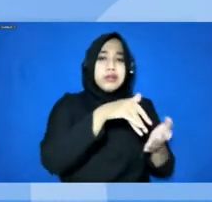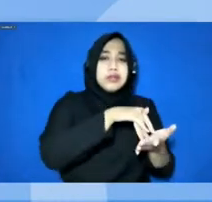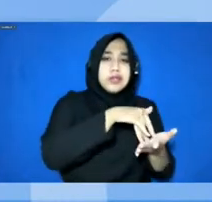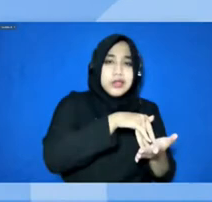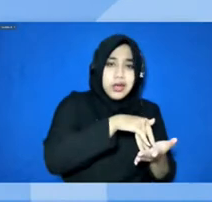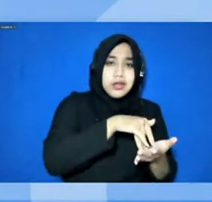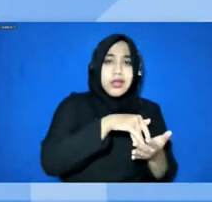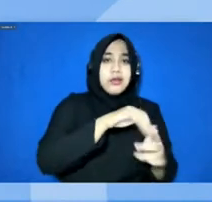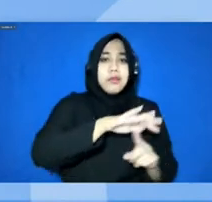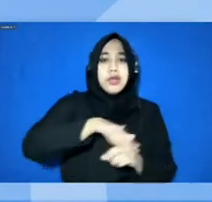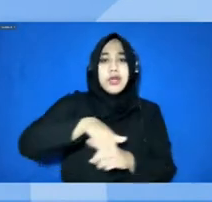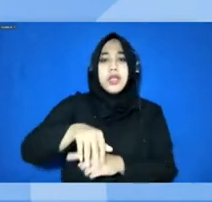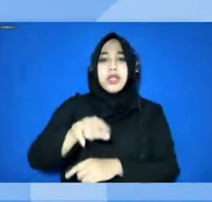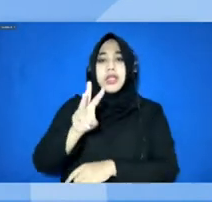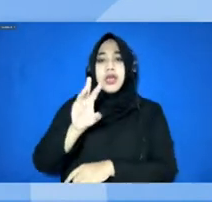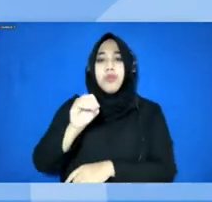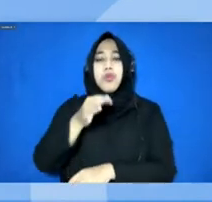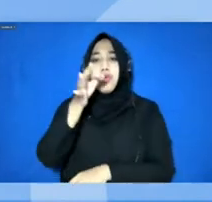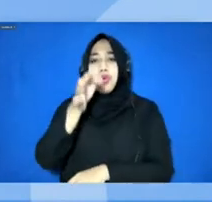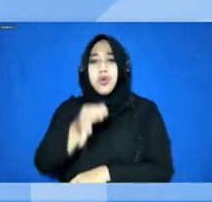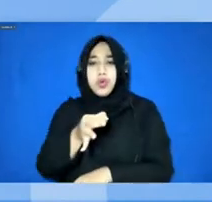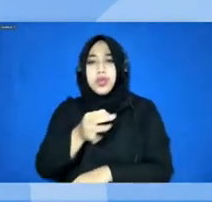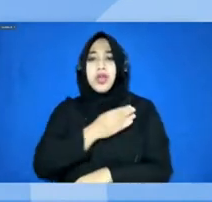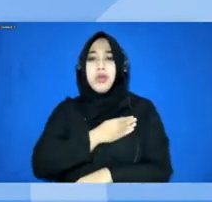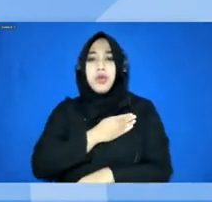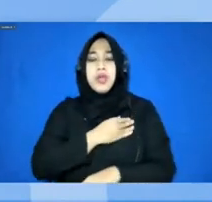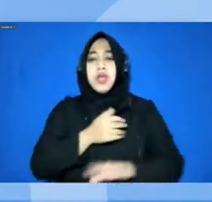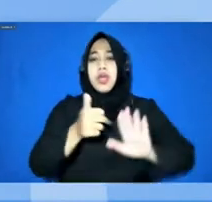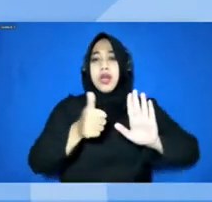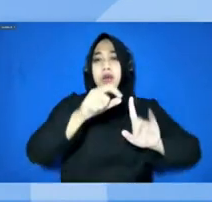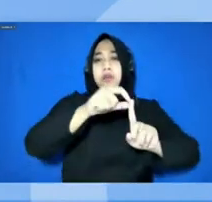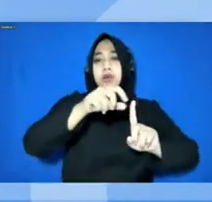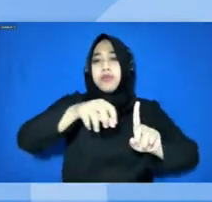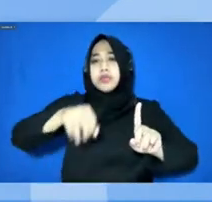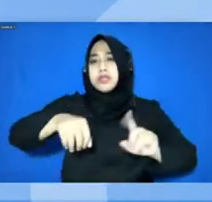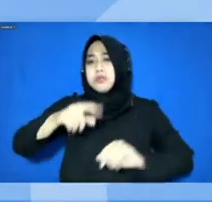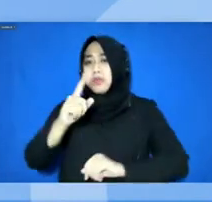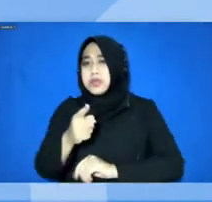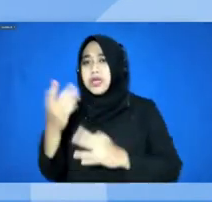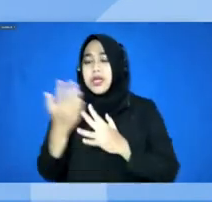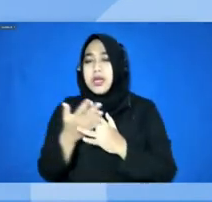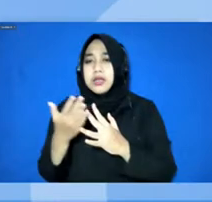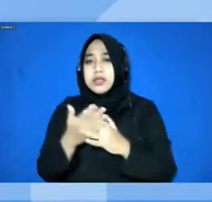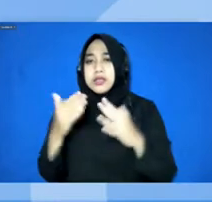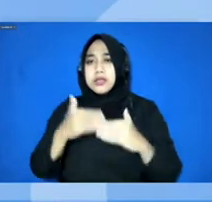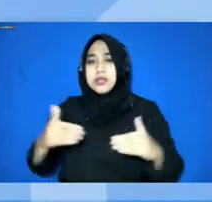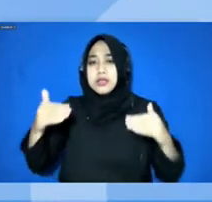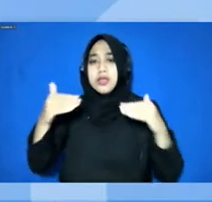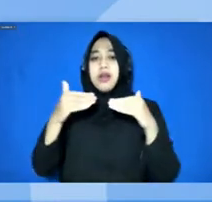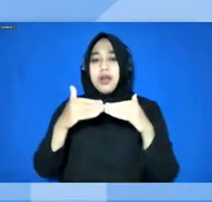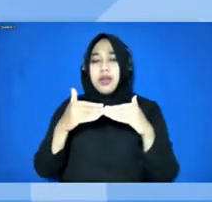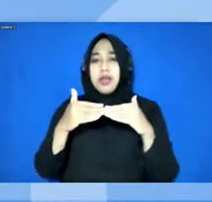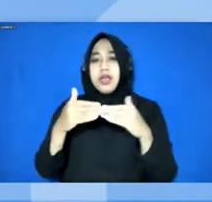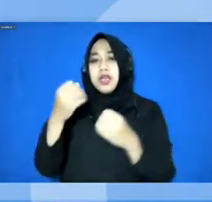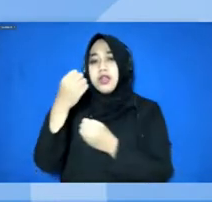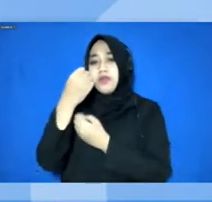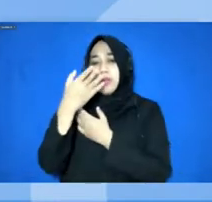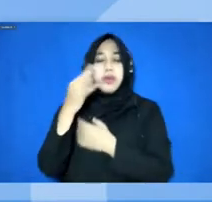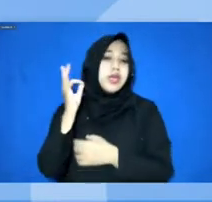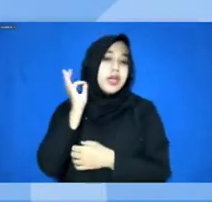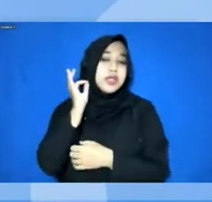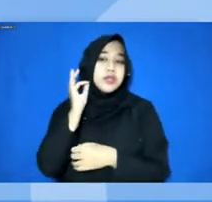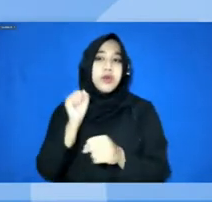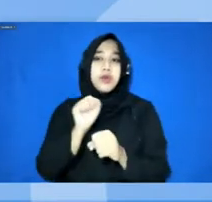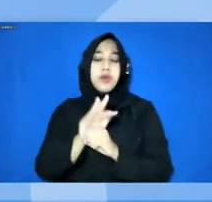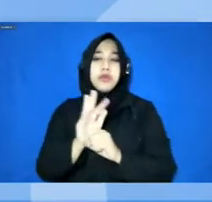termarginalkan di 30 kota kabupaten di 6 provinsi untuk memastikan akses yang setara kepada informasi risiko